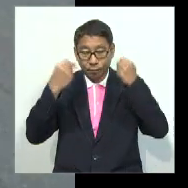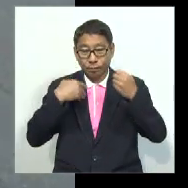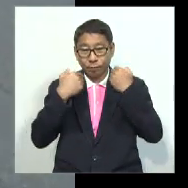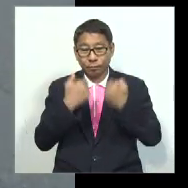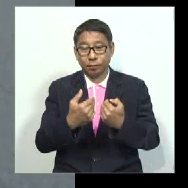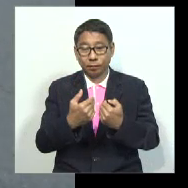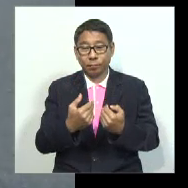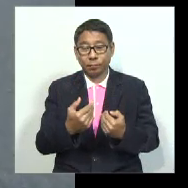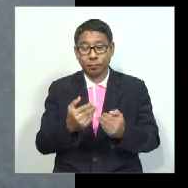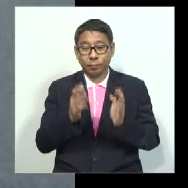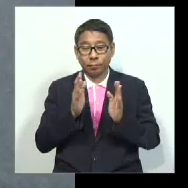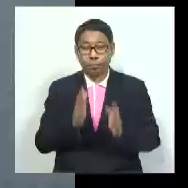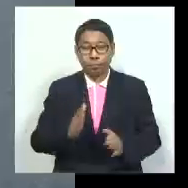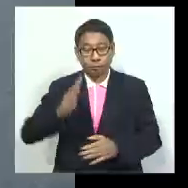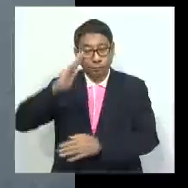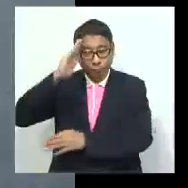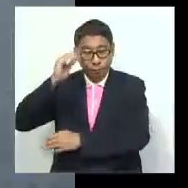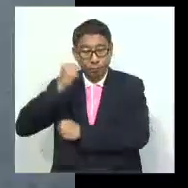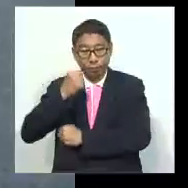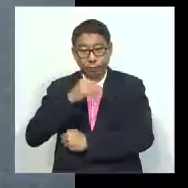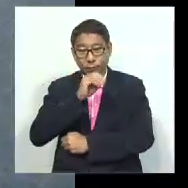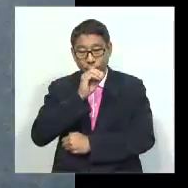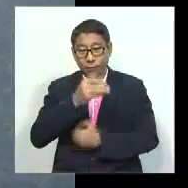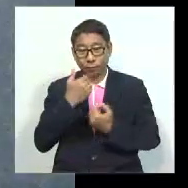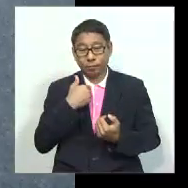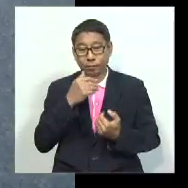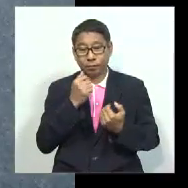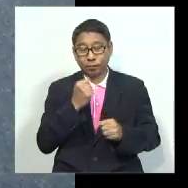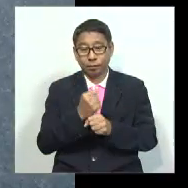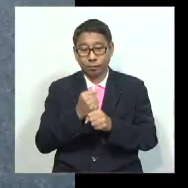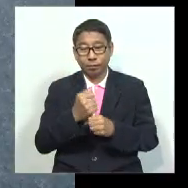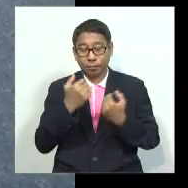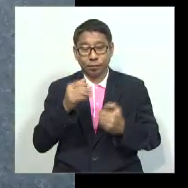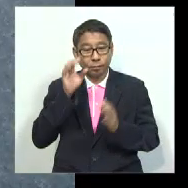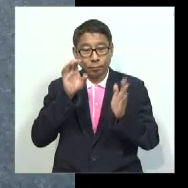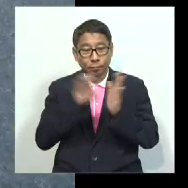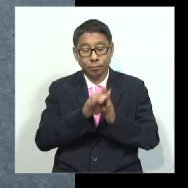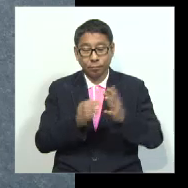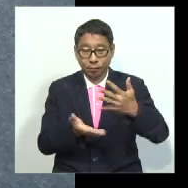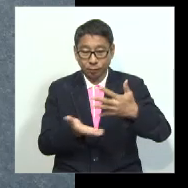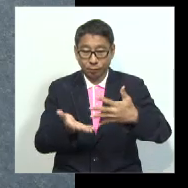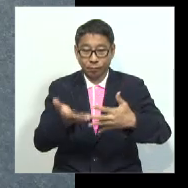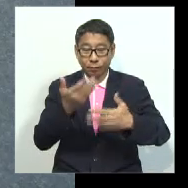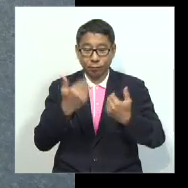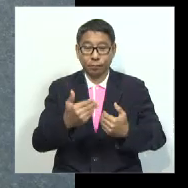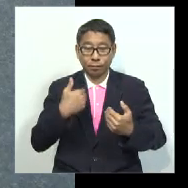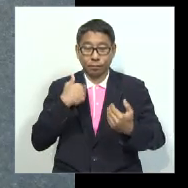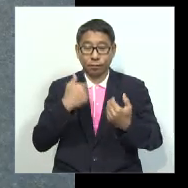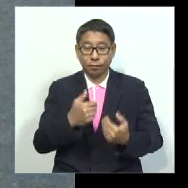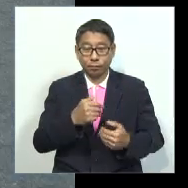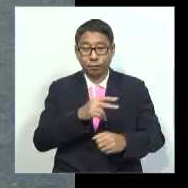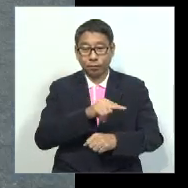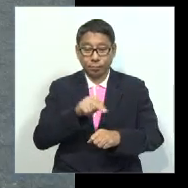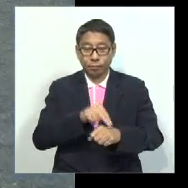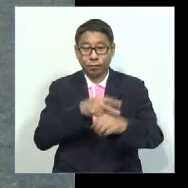ทั้งนี้ทางฝ่ายเจ้าหน้าที่ฝ่ายความมั่นคงเชื่อว่าเป็นการก่อกวนเพื่อสร้างสถานการณ์โดยยกประเด็นเรื่องของสนธิสัญญาชาติ